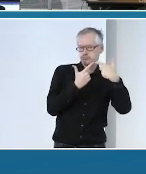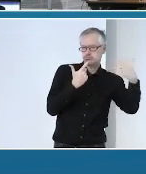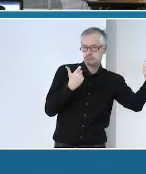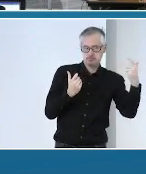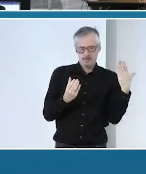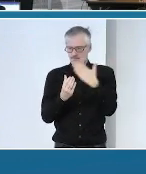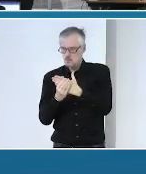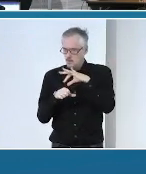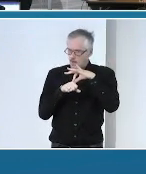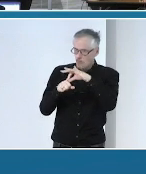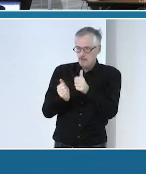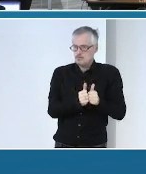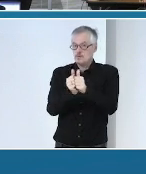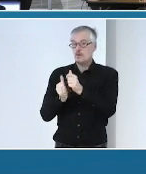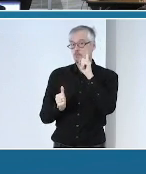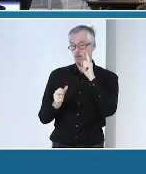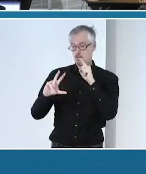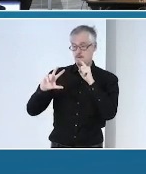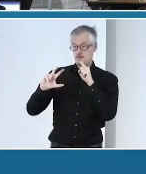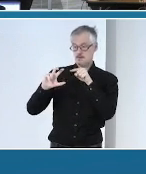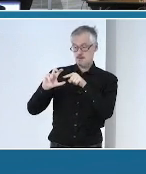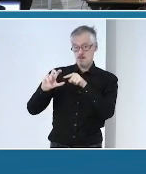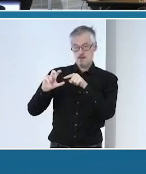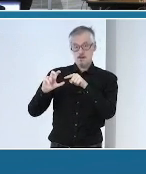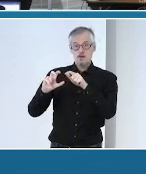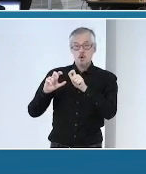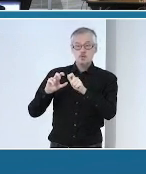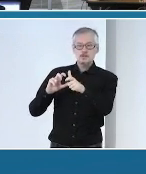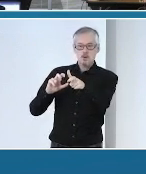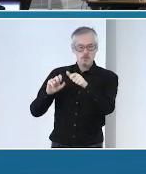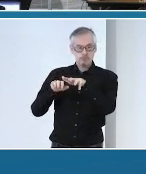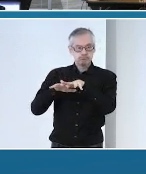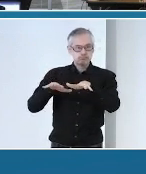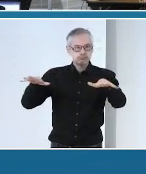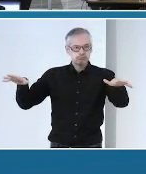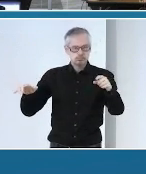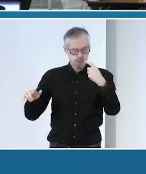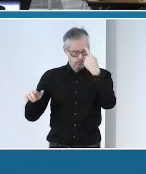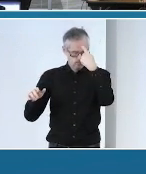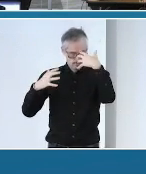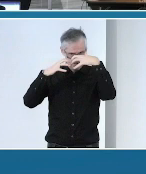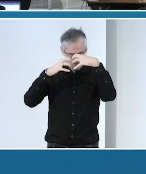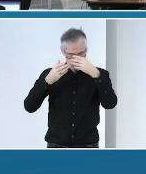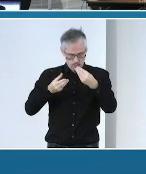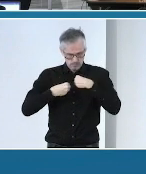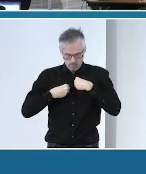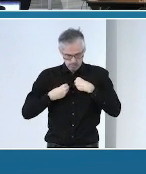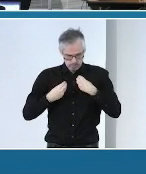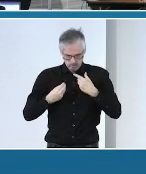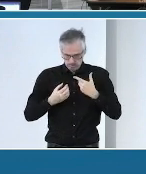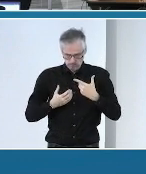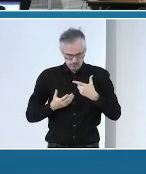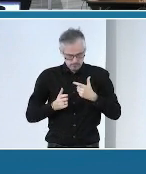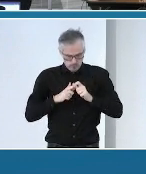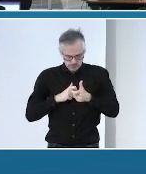les projections vestibulaires sont très étendues sur l'ensemble du cerveau et du cortex, et